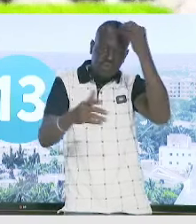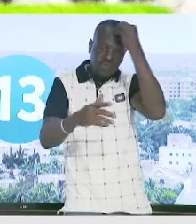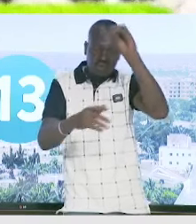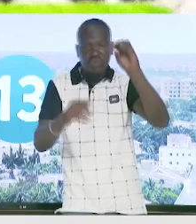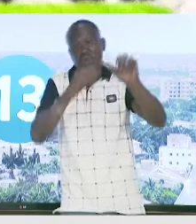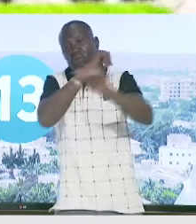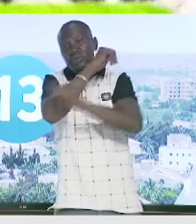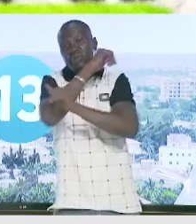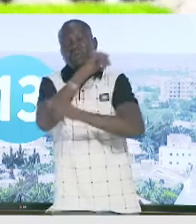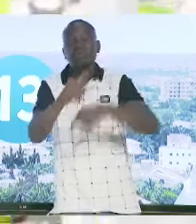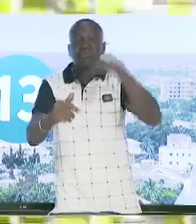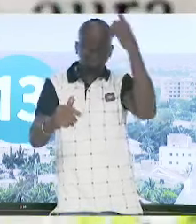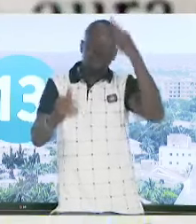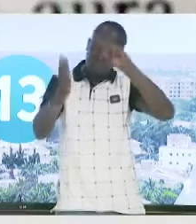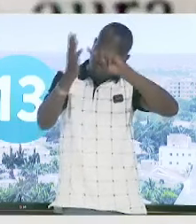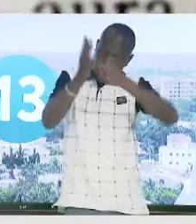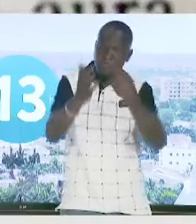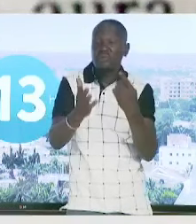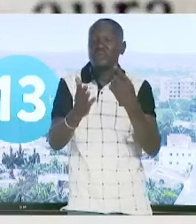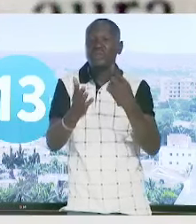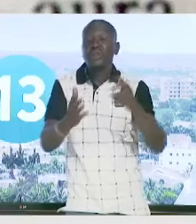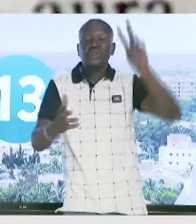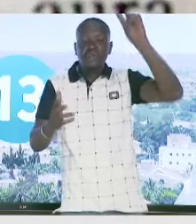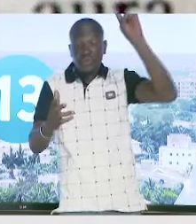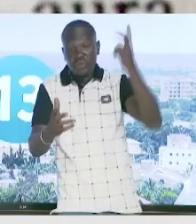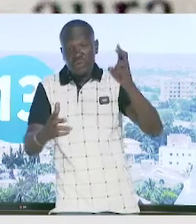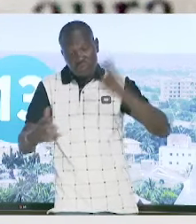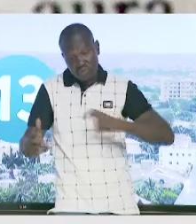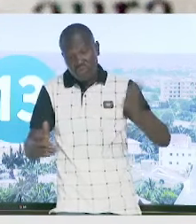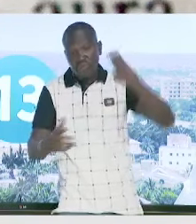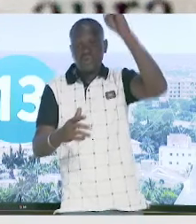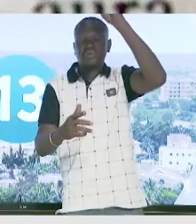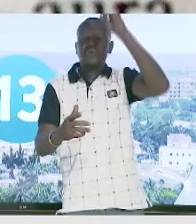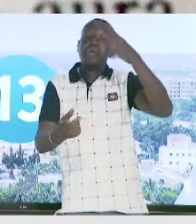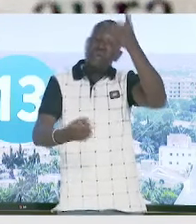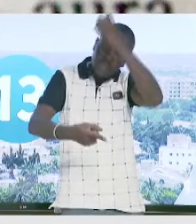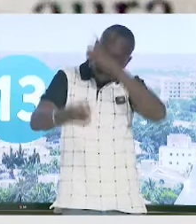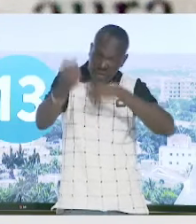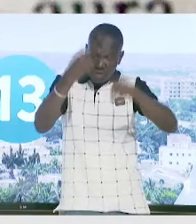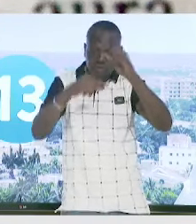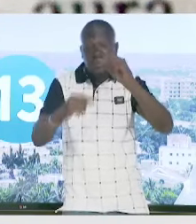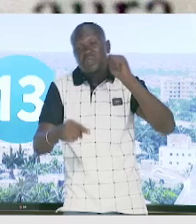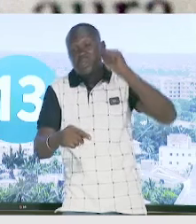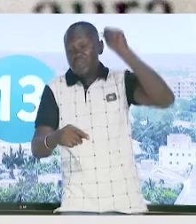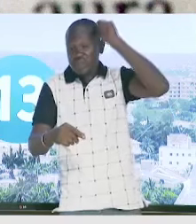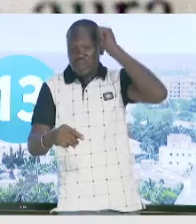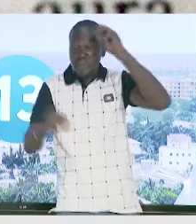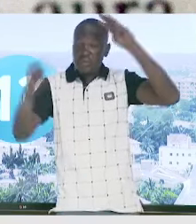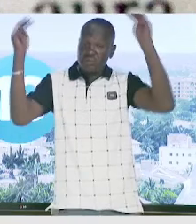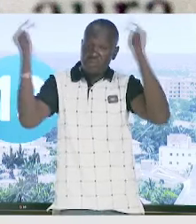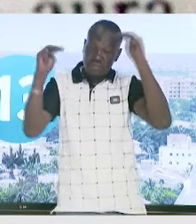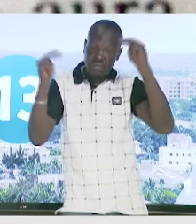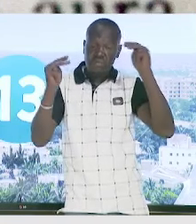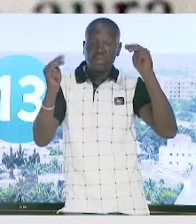sorti officiellement du pays qu'une seule fois. Son deuxième voyage, c'est celui qu'il vient d'effectuer hier, mardi 25